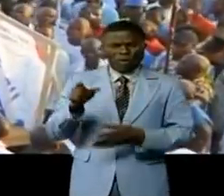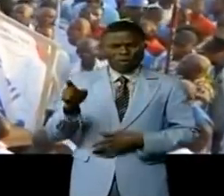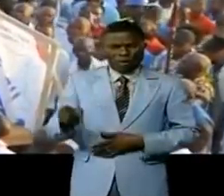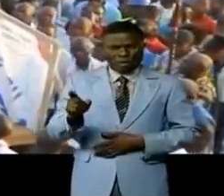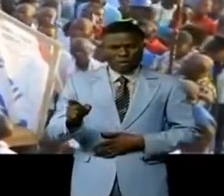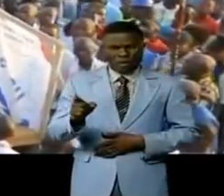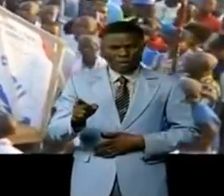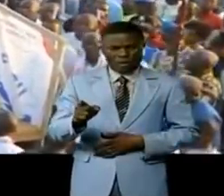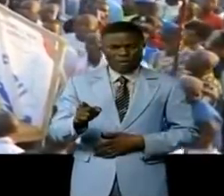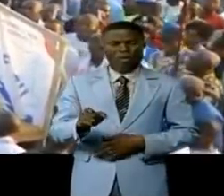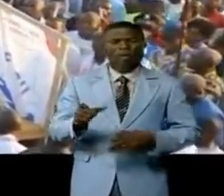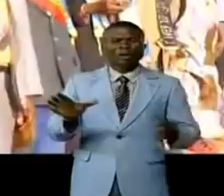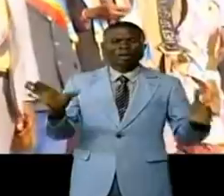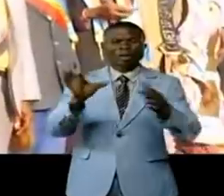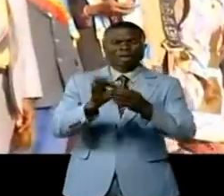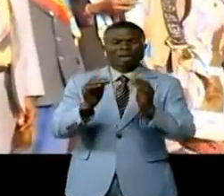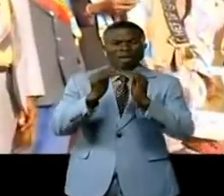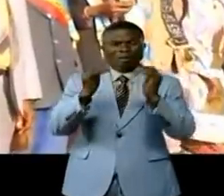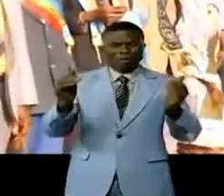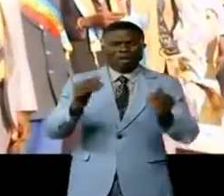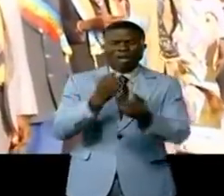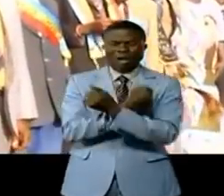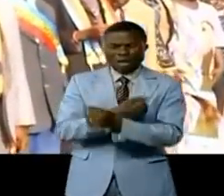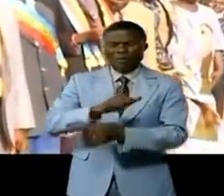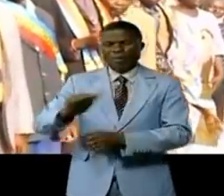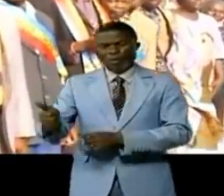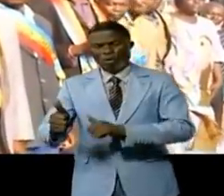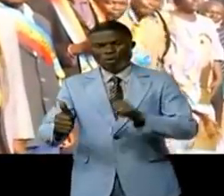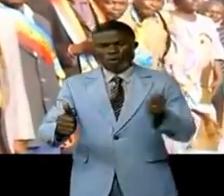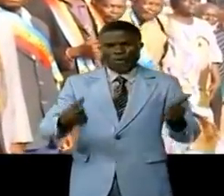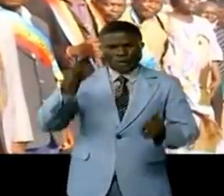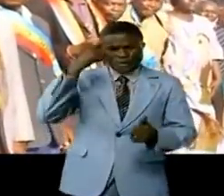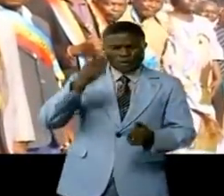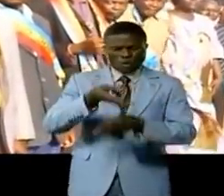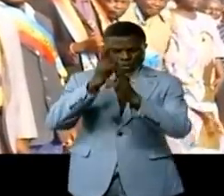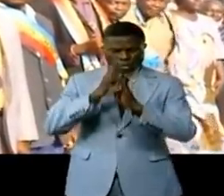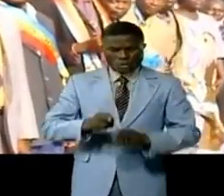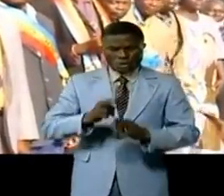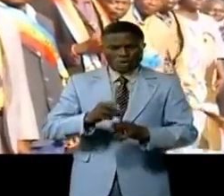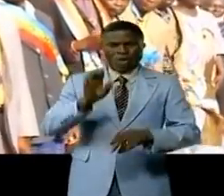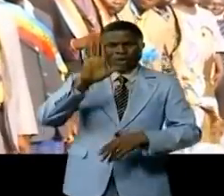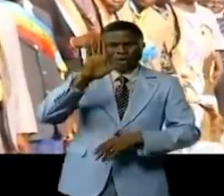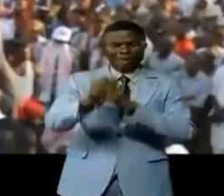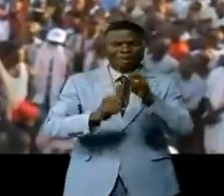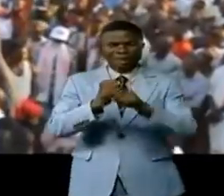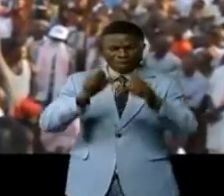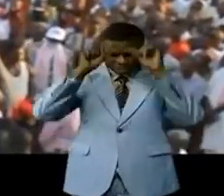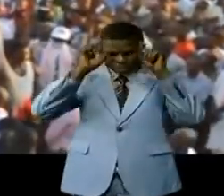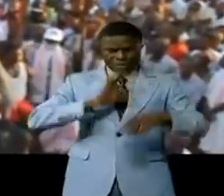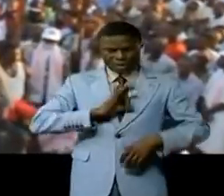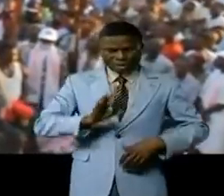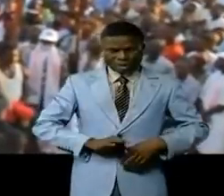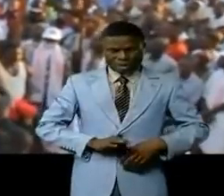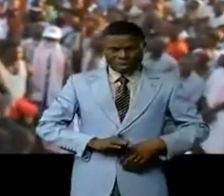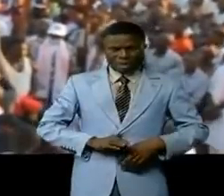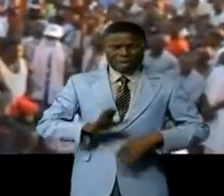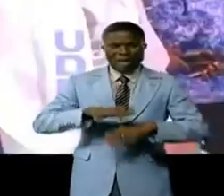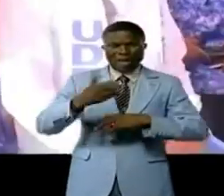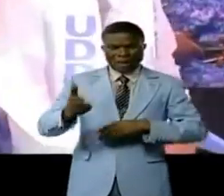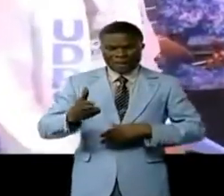la cohabitation pacifique et l'amour du prochain pour honorer le mandat du chef de l'État. Après, il s'en est